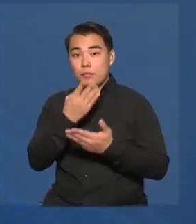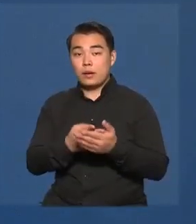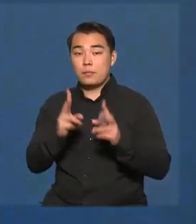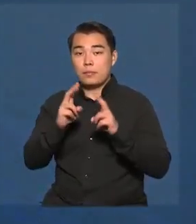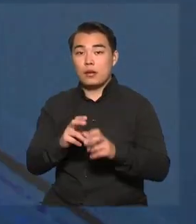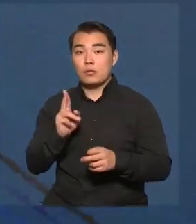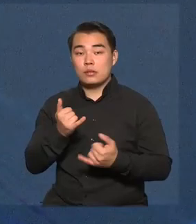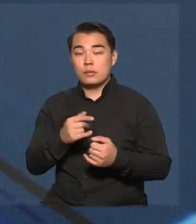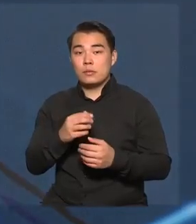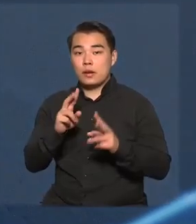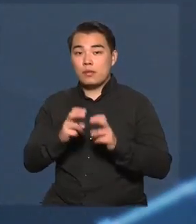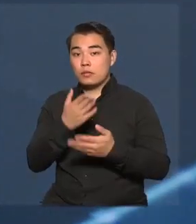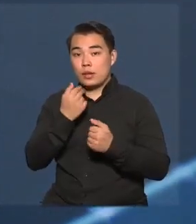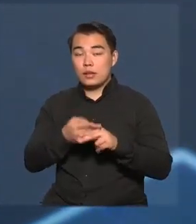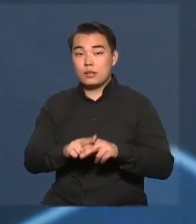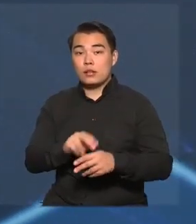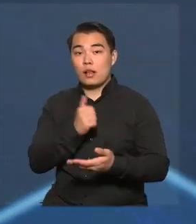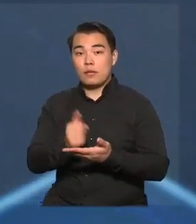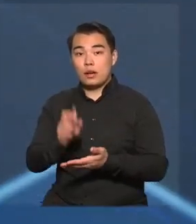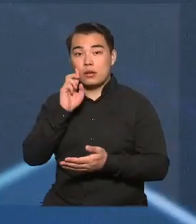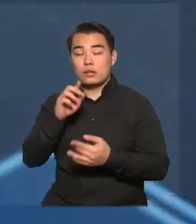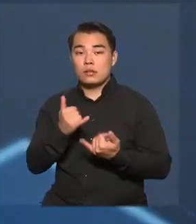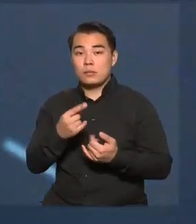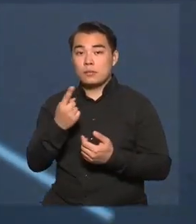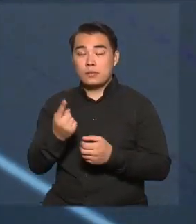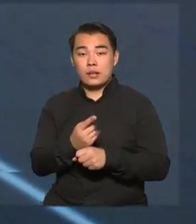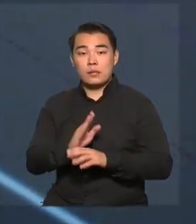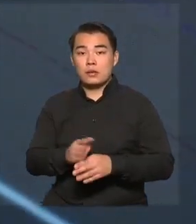тексеріп отырған ешкім жоқ. Бұл туралы мемлекет басшысы да бір емес бірнеше рет айтқан.